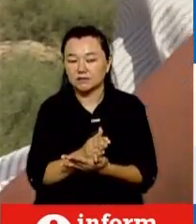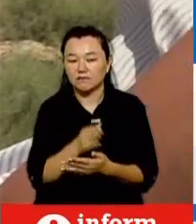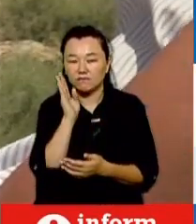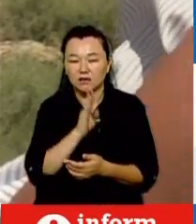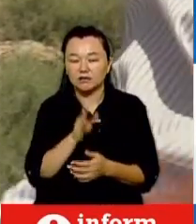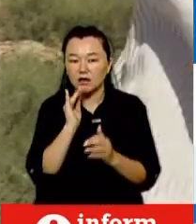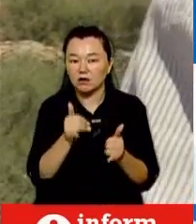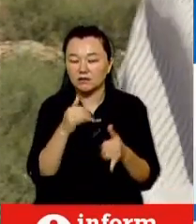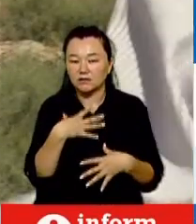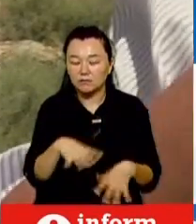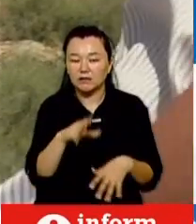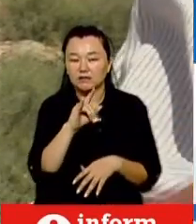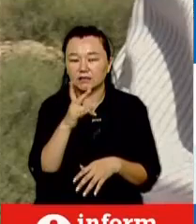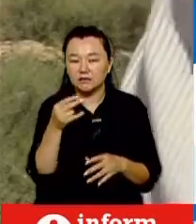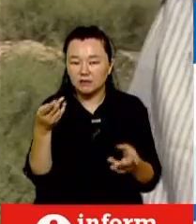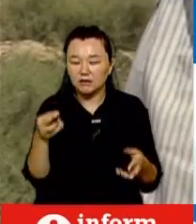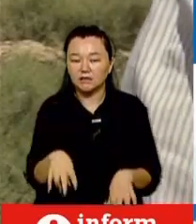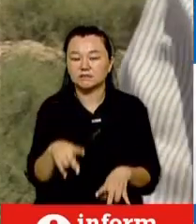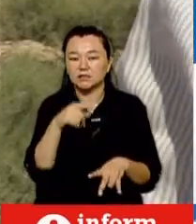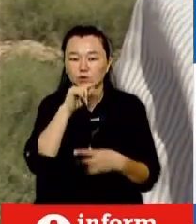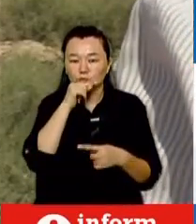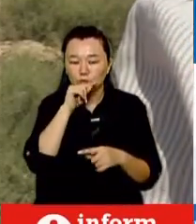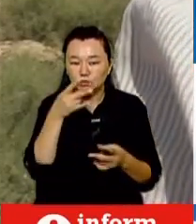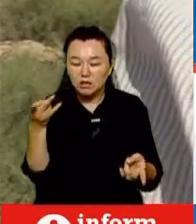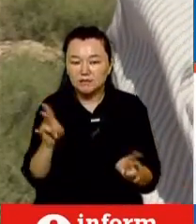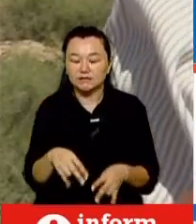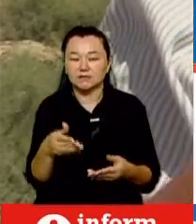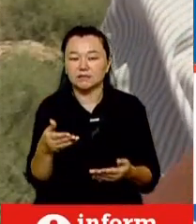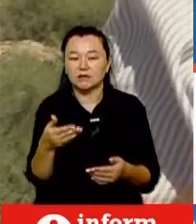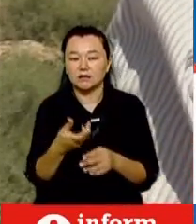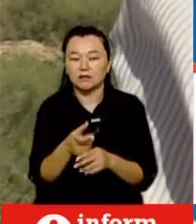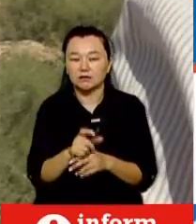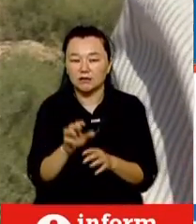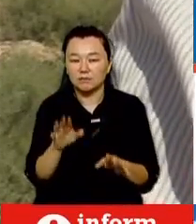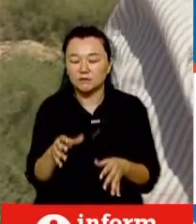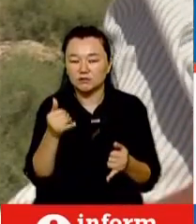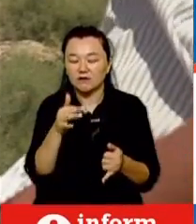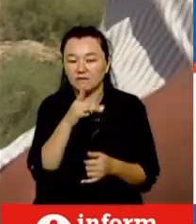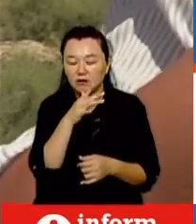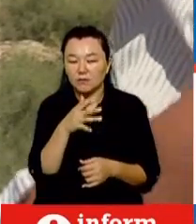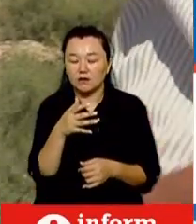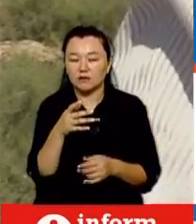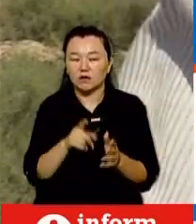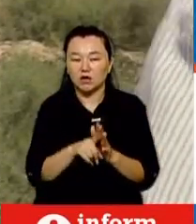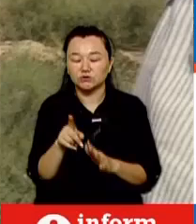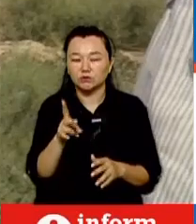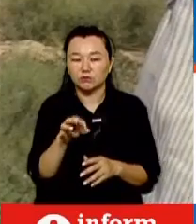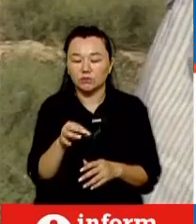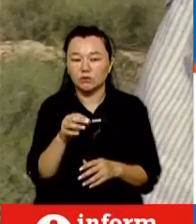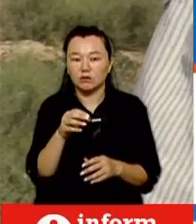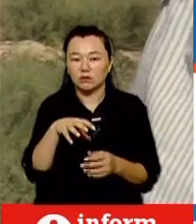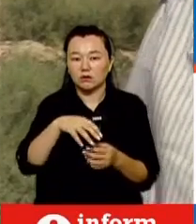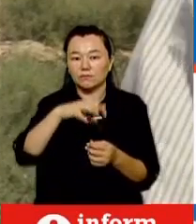қанша оның қауындары қалды, жүгерісі қалды. Қазір енді соғыстан кез келді. Әлі шашақтан шығарған жоқ, соғы